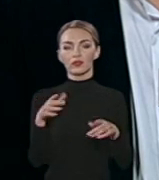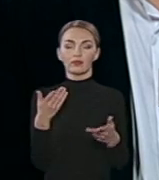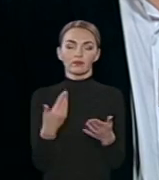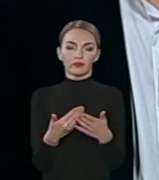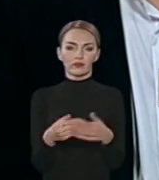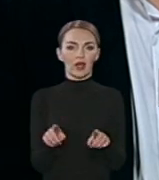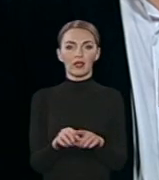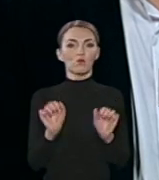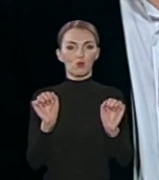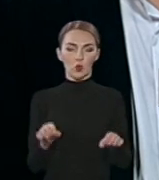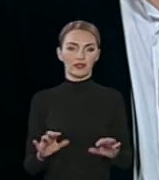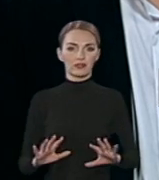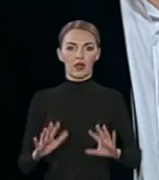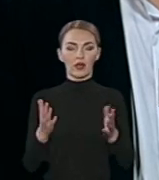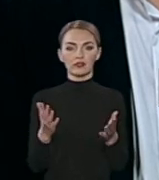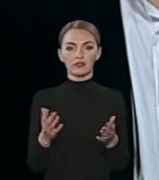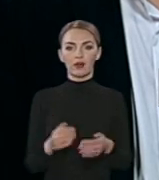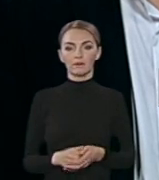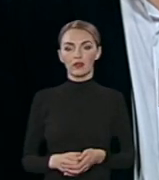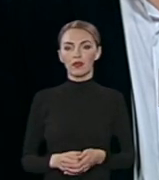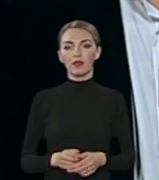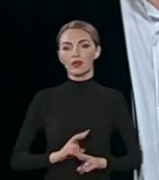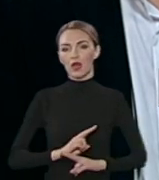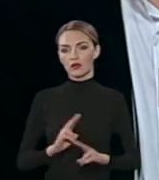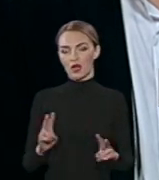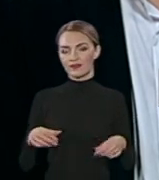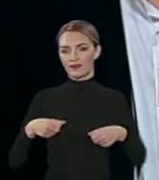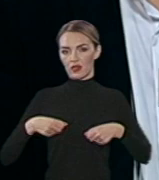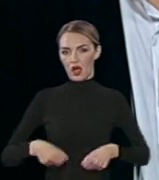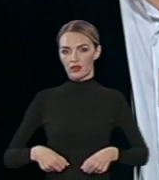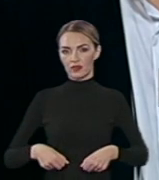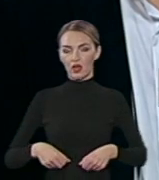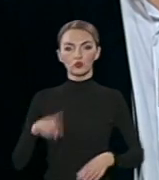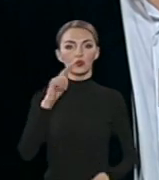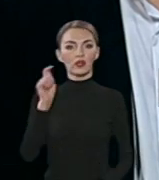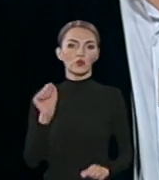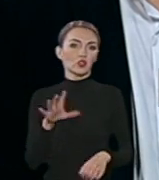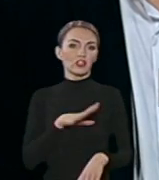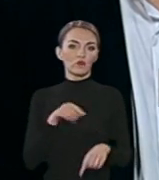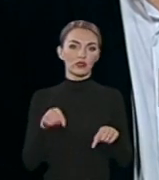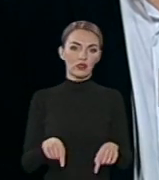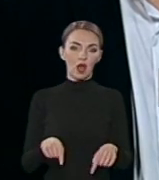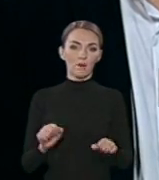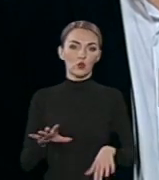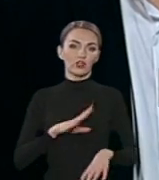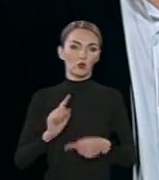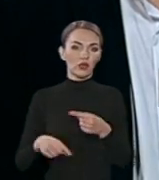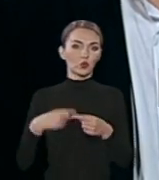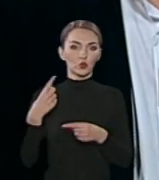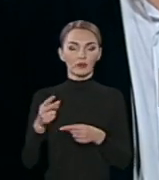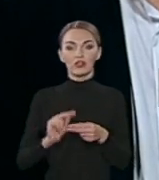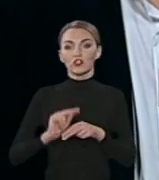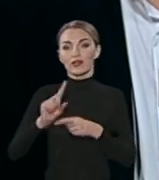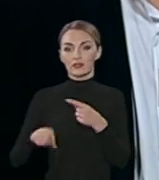ну, припустимо, якась влада в Україні, можливо, ця, можливо, там наступна, чи